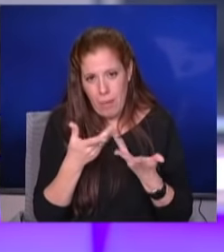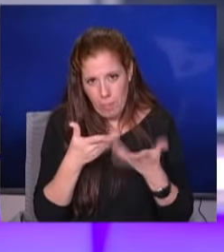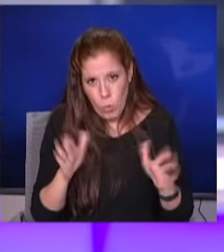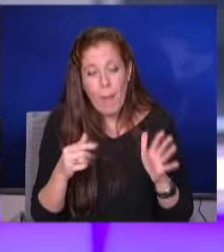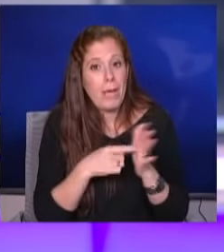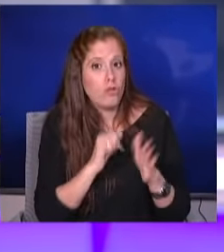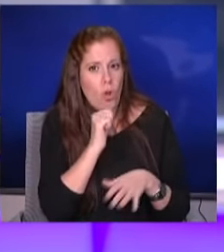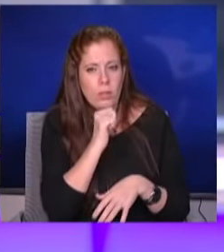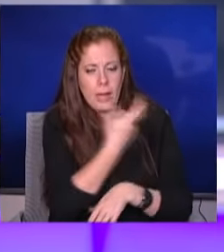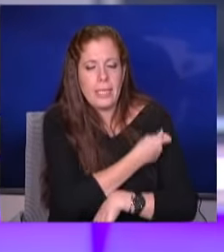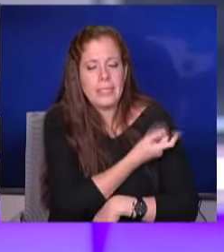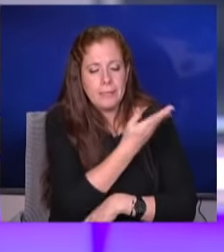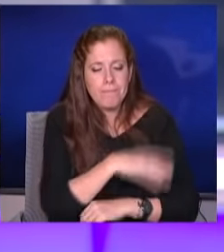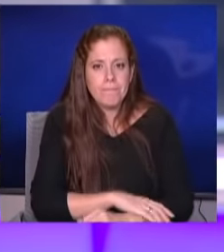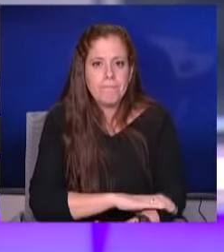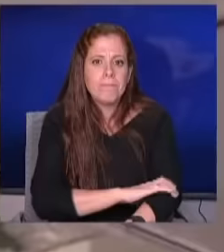הספורט יואב בורוביץ'.